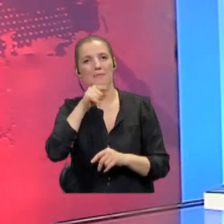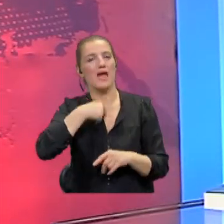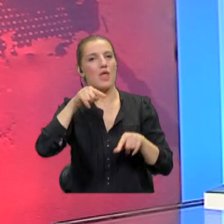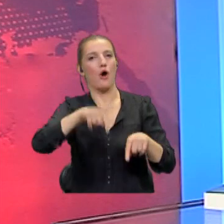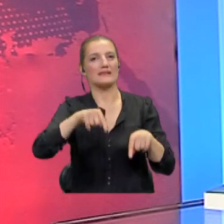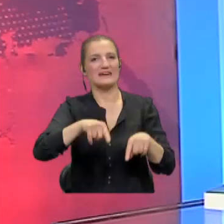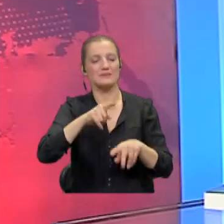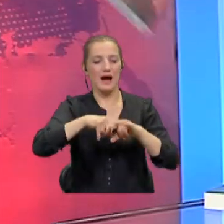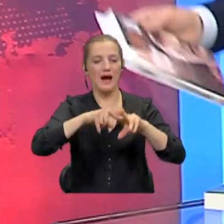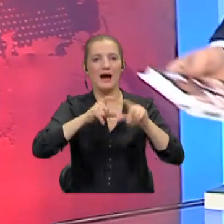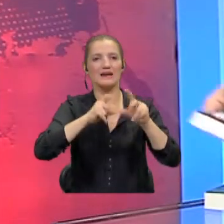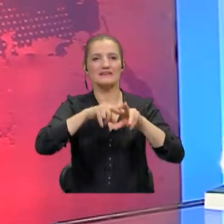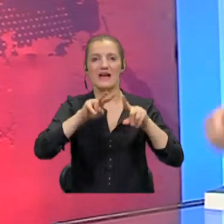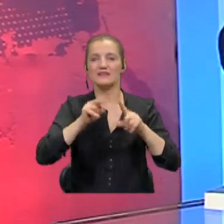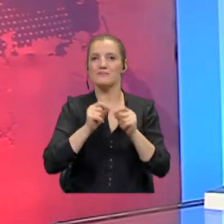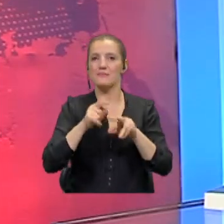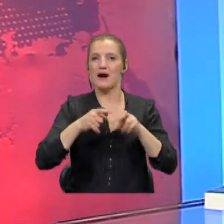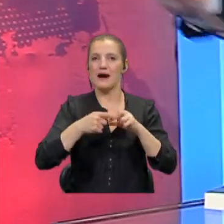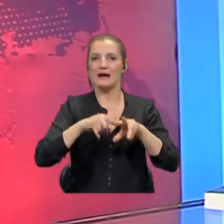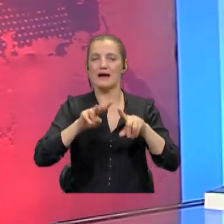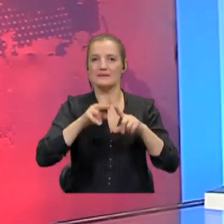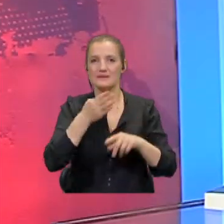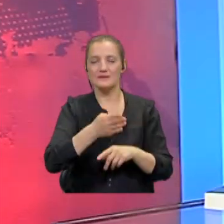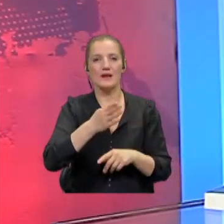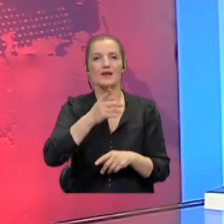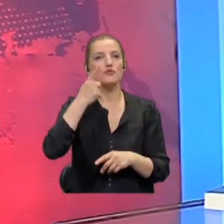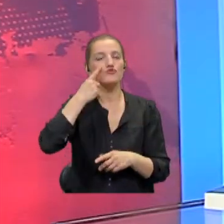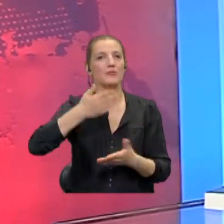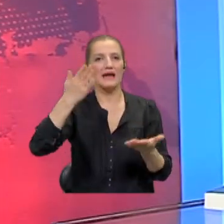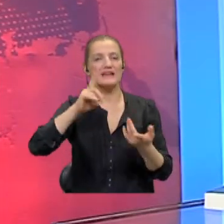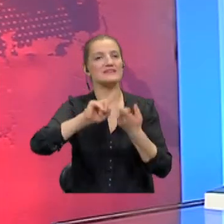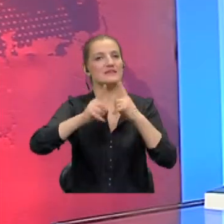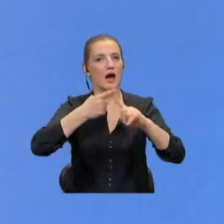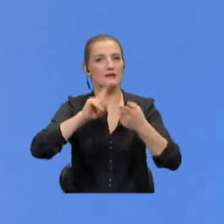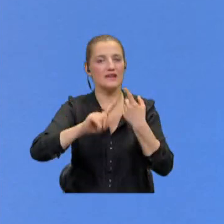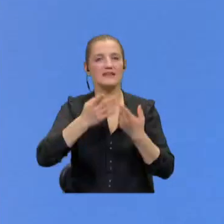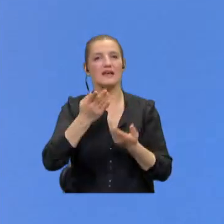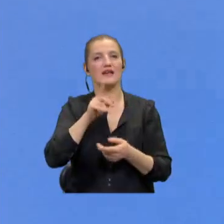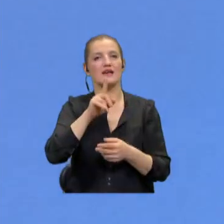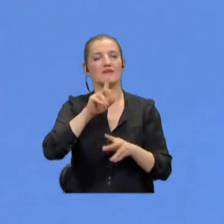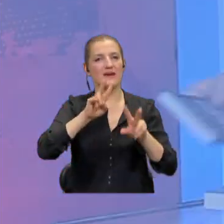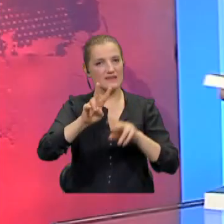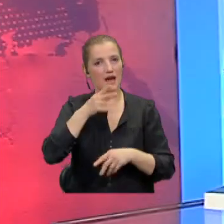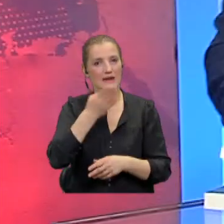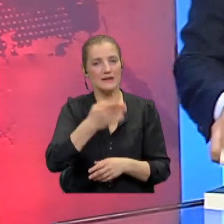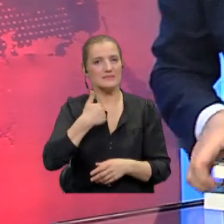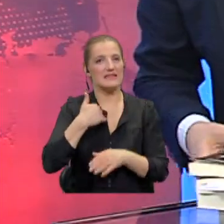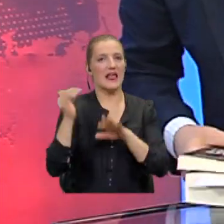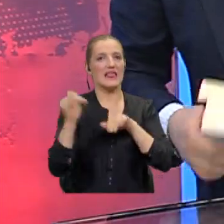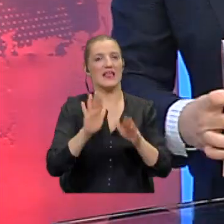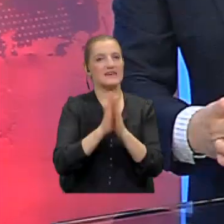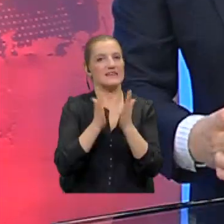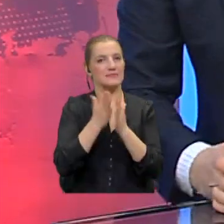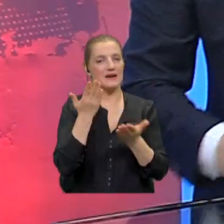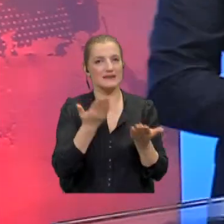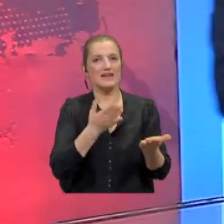Hasan Baran ve Doğu silahçıoğlu Cumhuriyet siyaset Vesayet bizlere gelen kitaplar